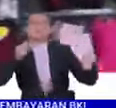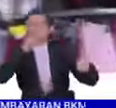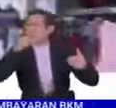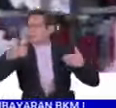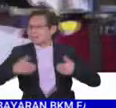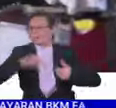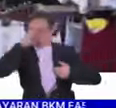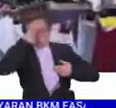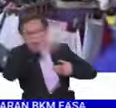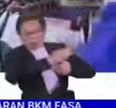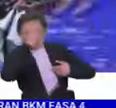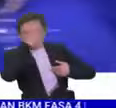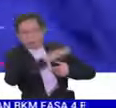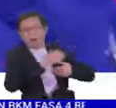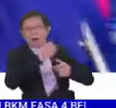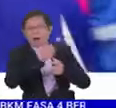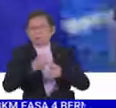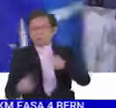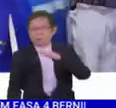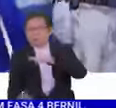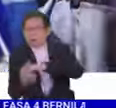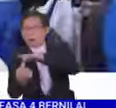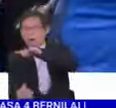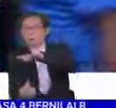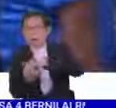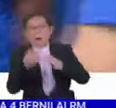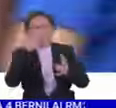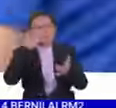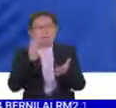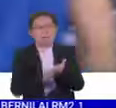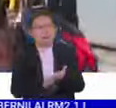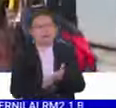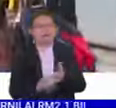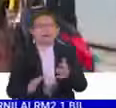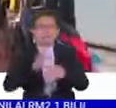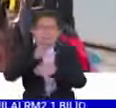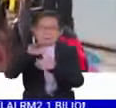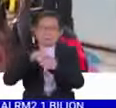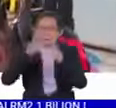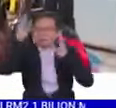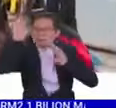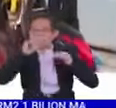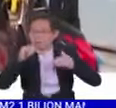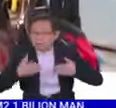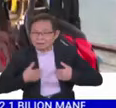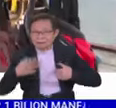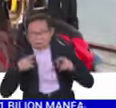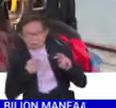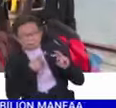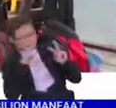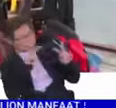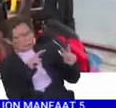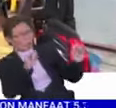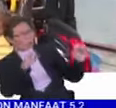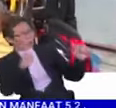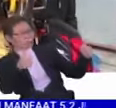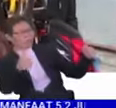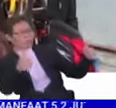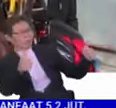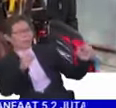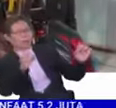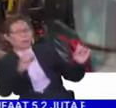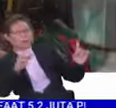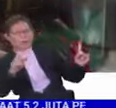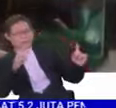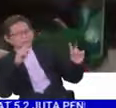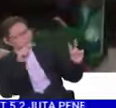macam nak tuduh yang bukan-bukan ataupun nak bangkit isu-isu yang bukan-bukan melibatkan negara ke apa. Kita nampak okeylah macam ni.